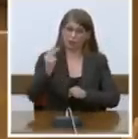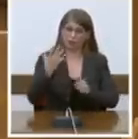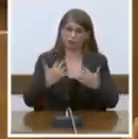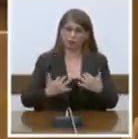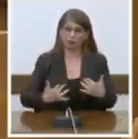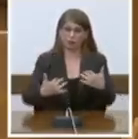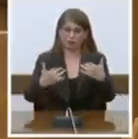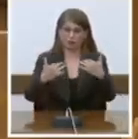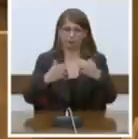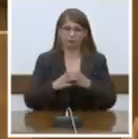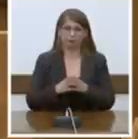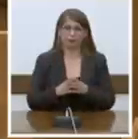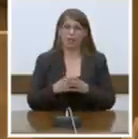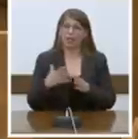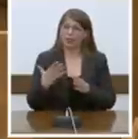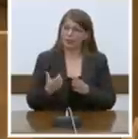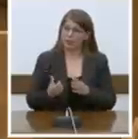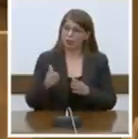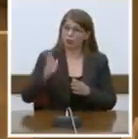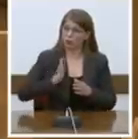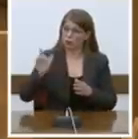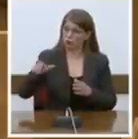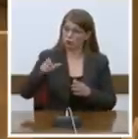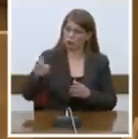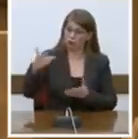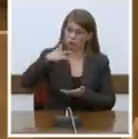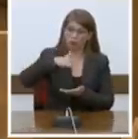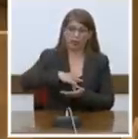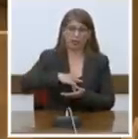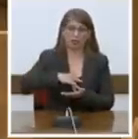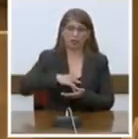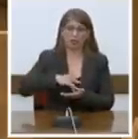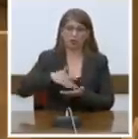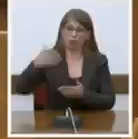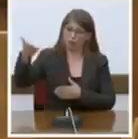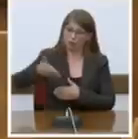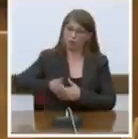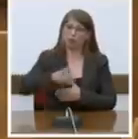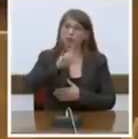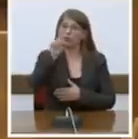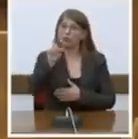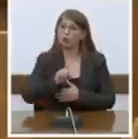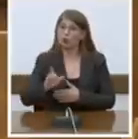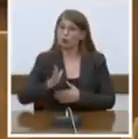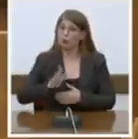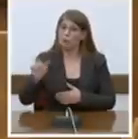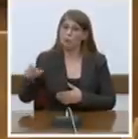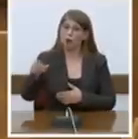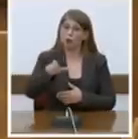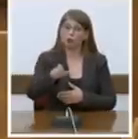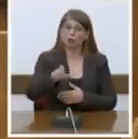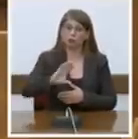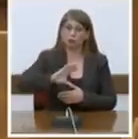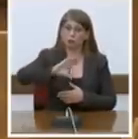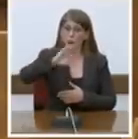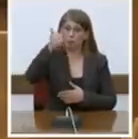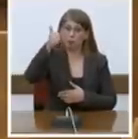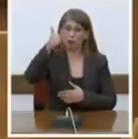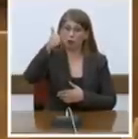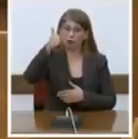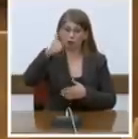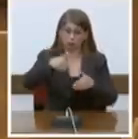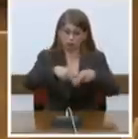βάλουμε τους πολίτες στο επίκεντρο, να βάλουμε τη ζωή τους στο πρώτο πλάνο,